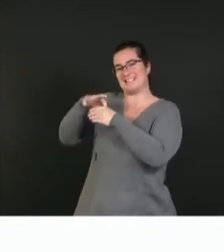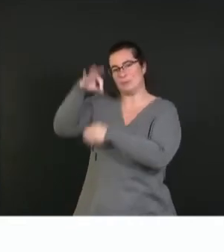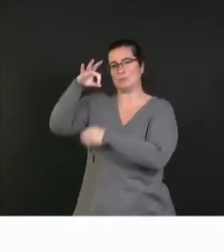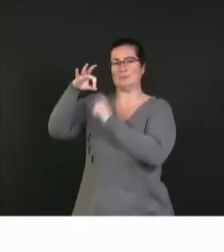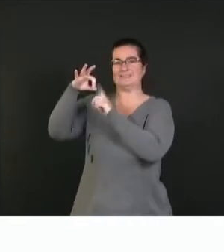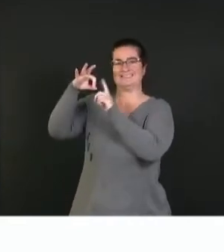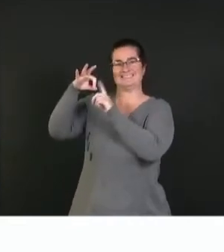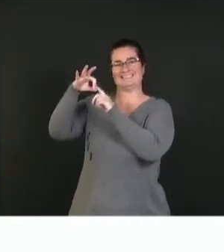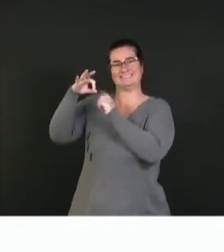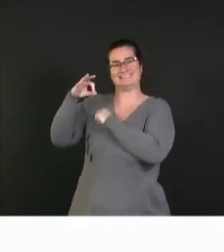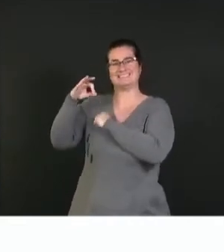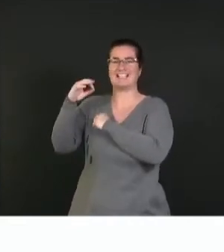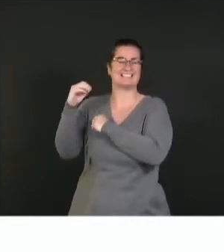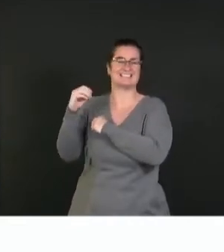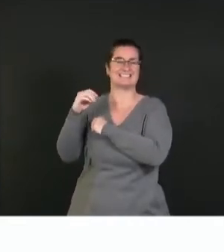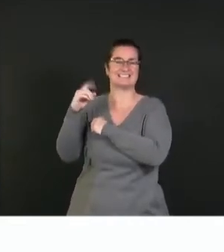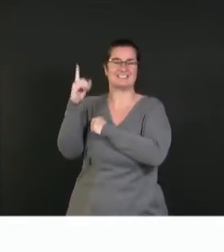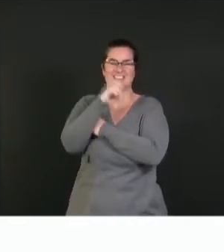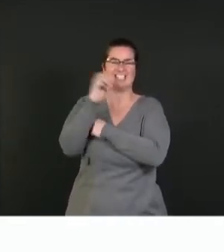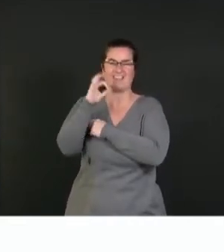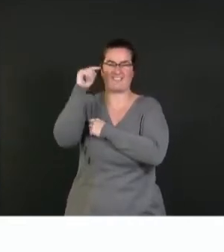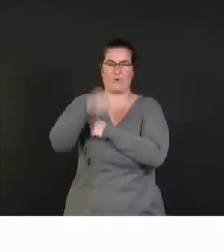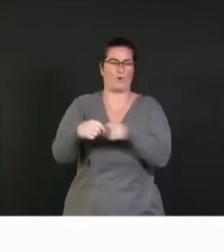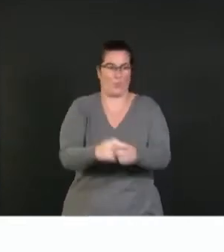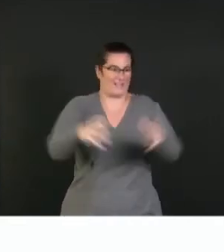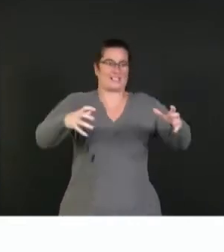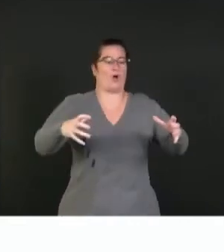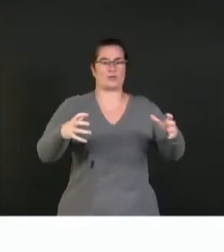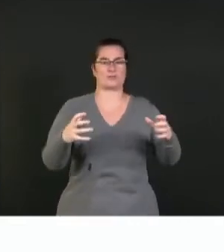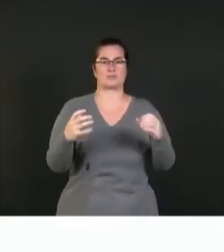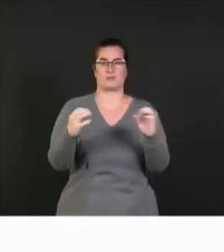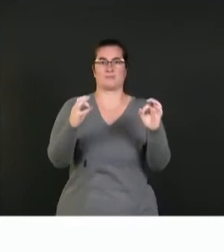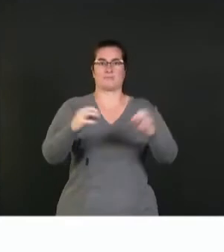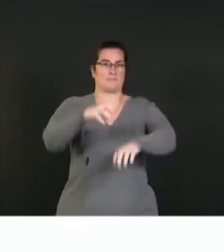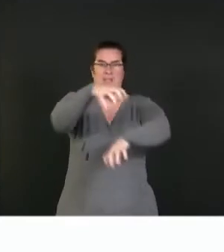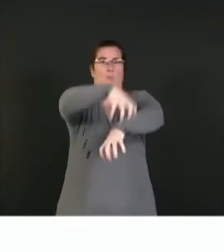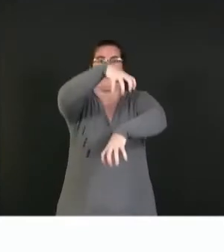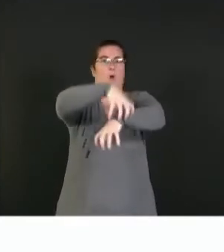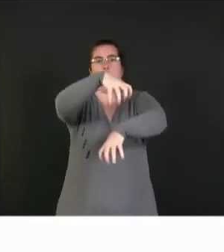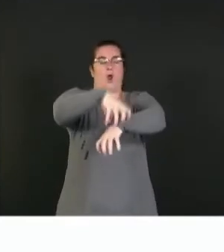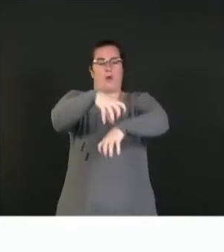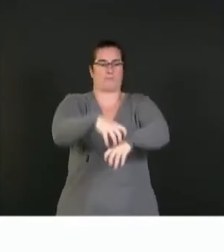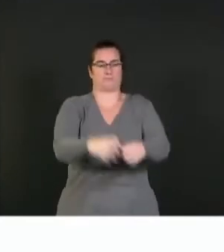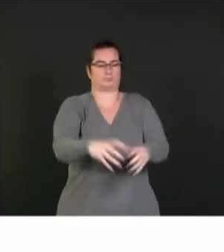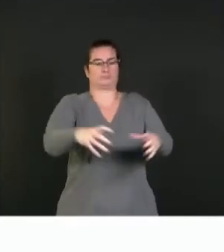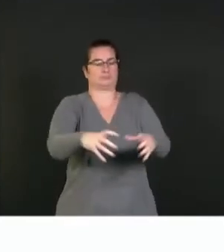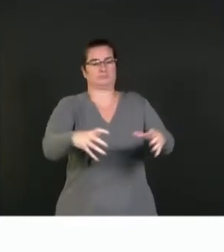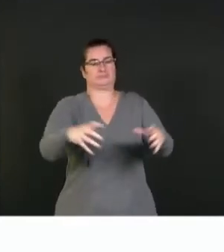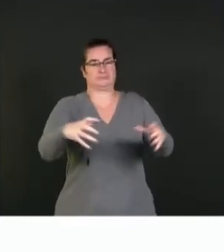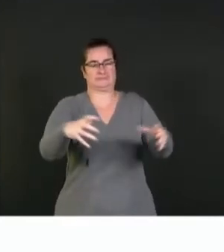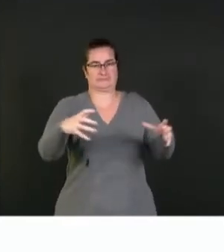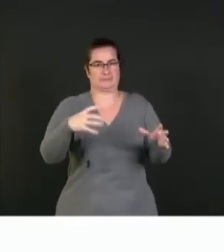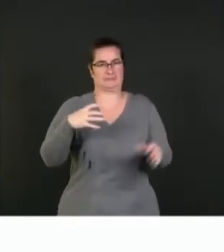cette idée d'un territoire en croissance, d'une métropolisation, etc.